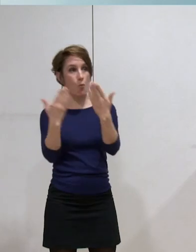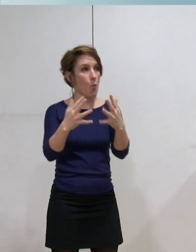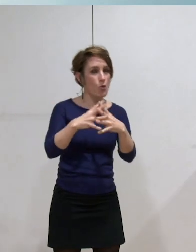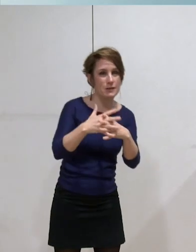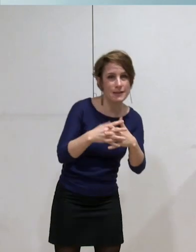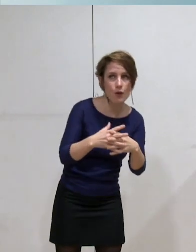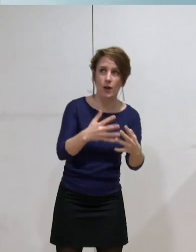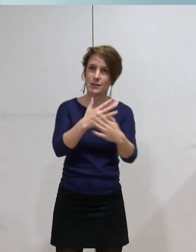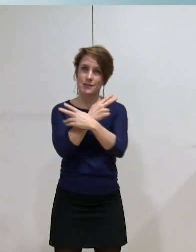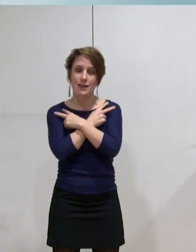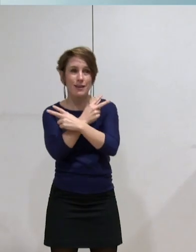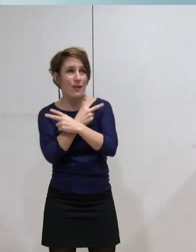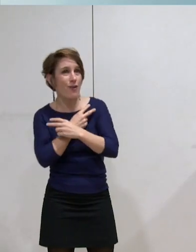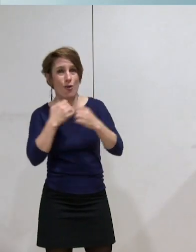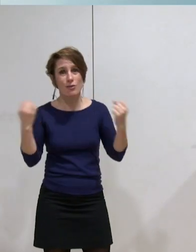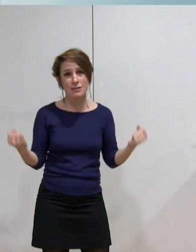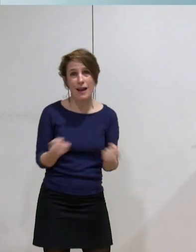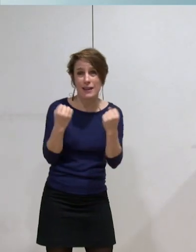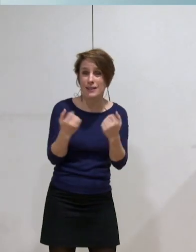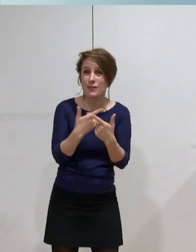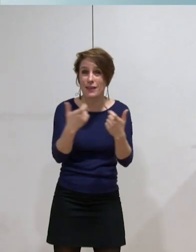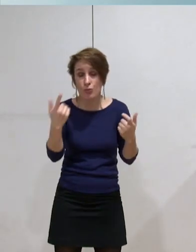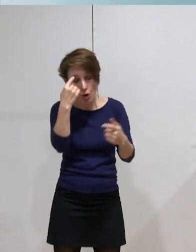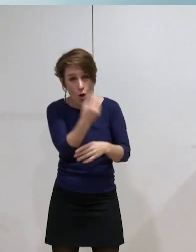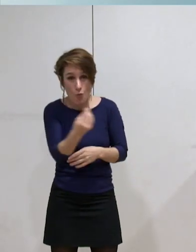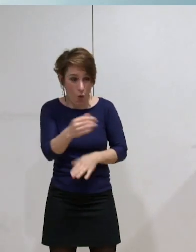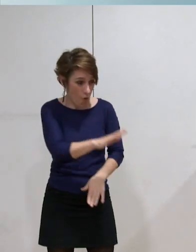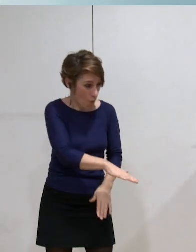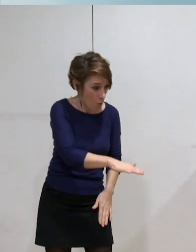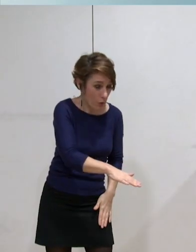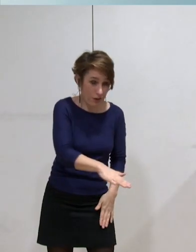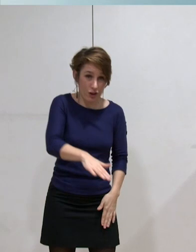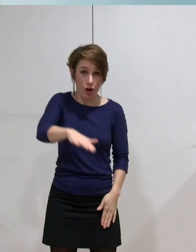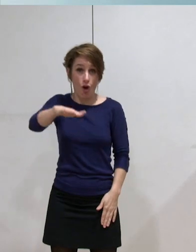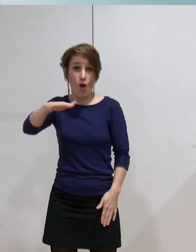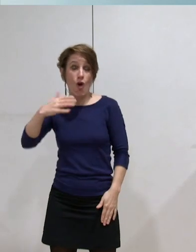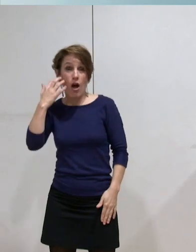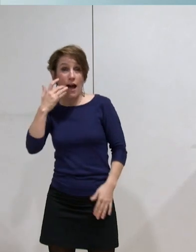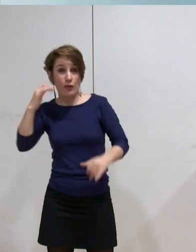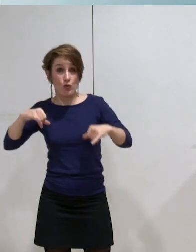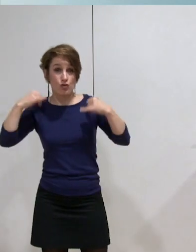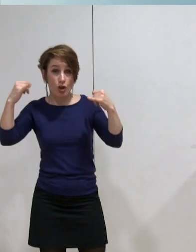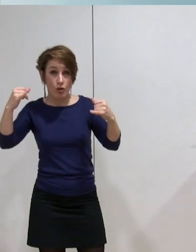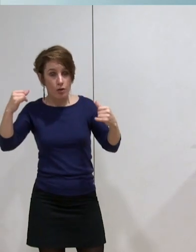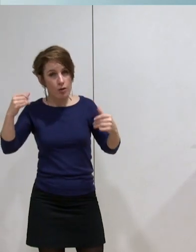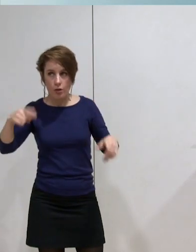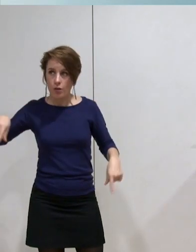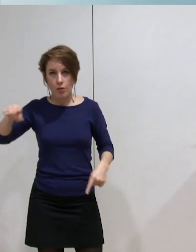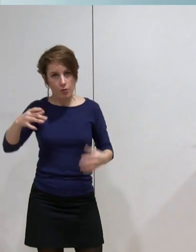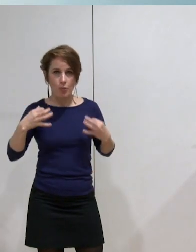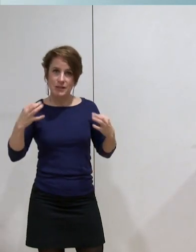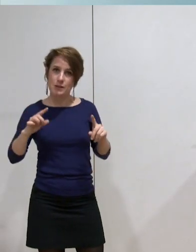vacances un certain nombre d'activités aux enfants petits plus grand ados et jeunes ne sont pas un nutre